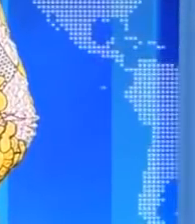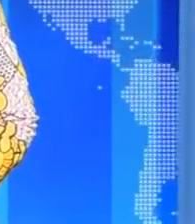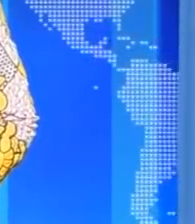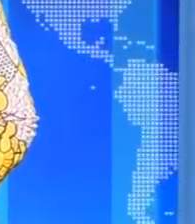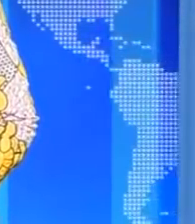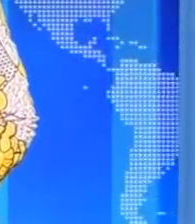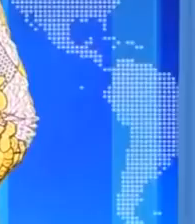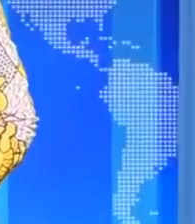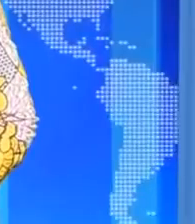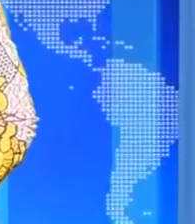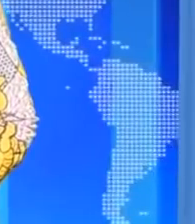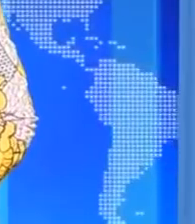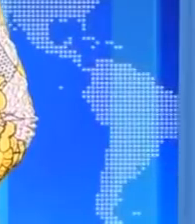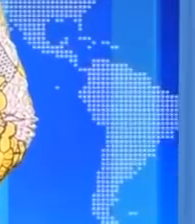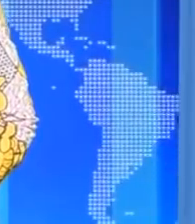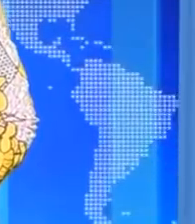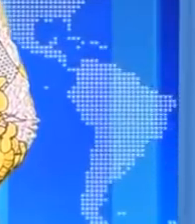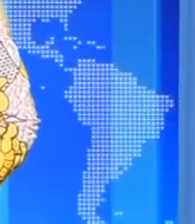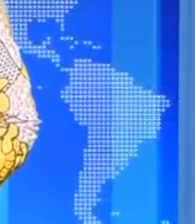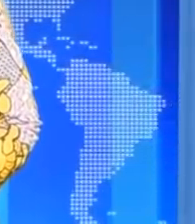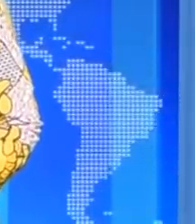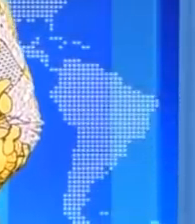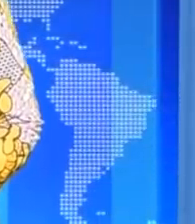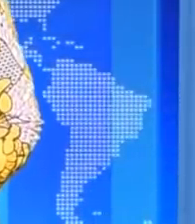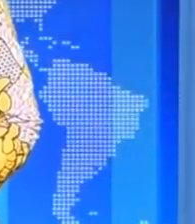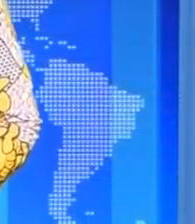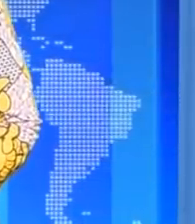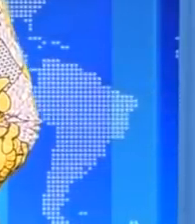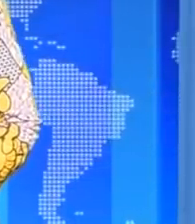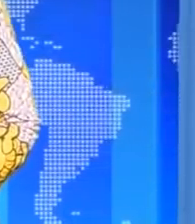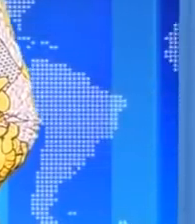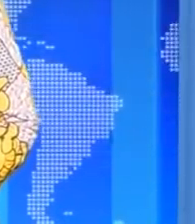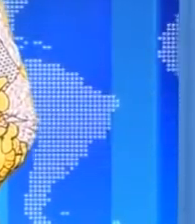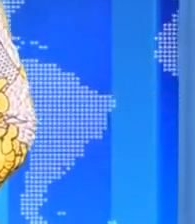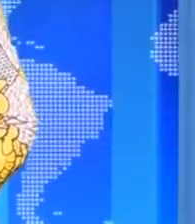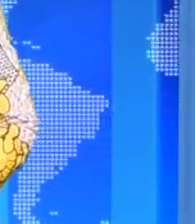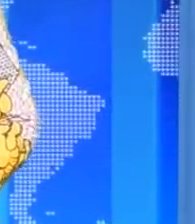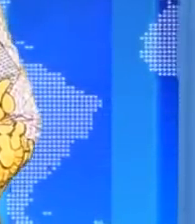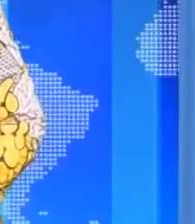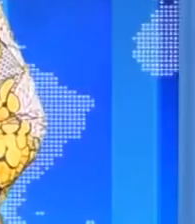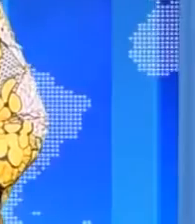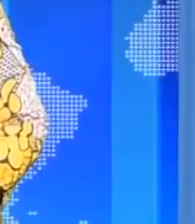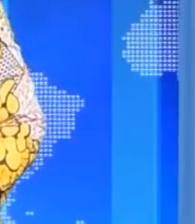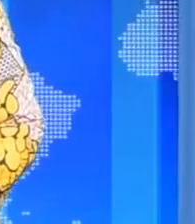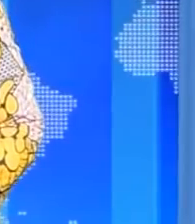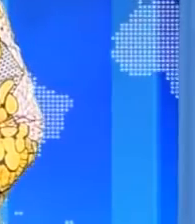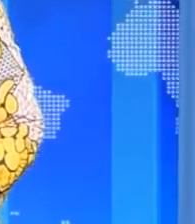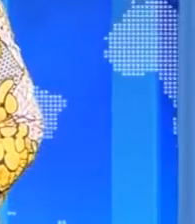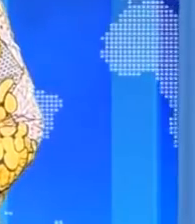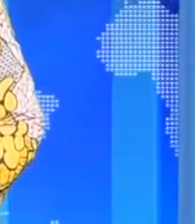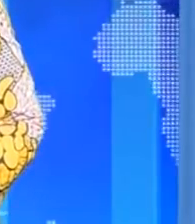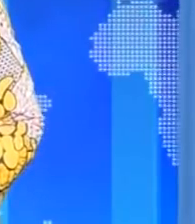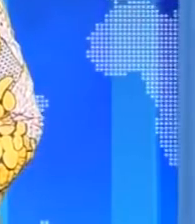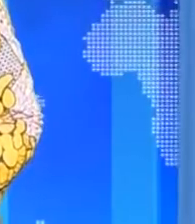intervention elle les rassure au rétablissement de la desserte dès la fin de travaux fait à kinshasa le 11 mai